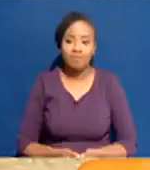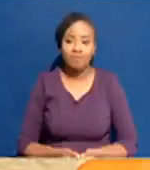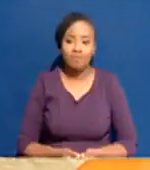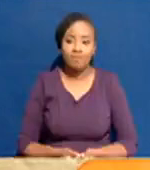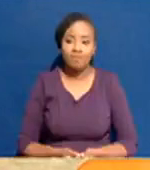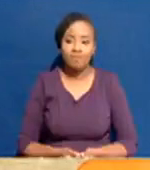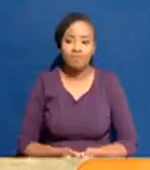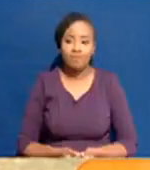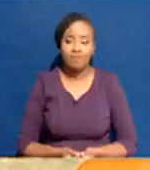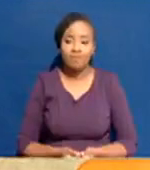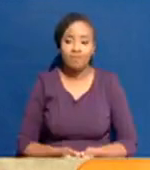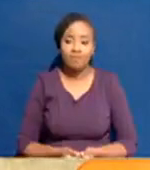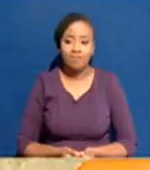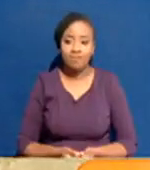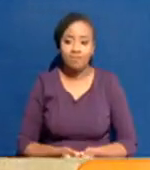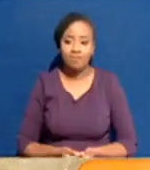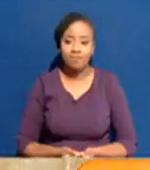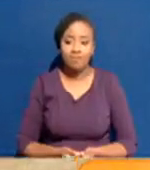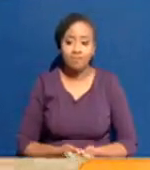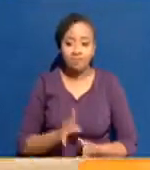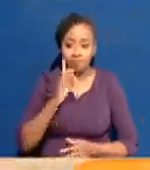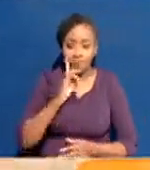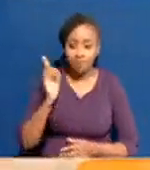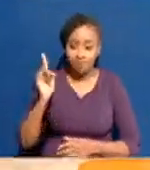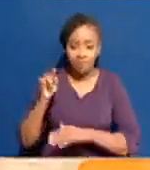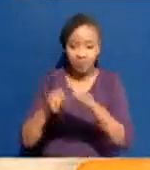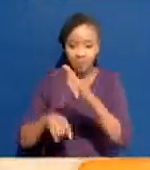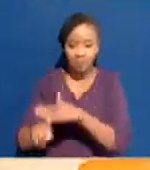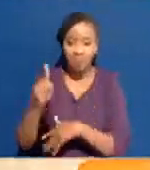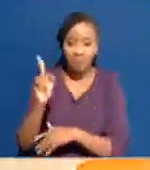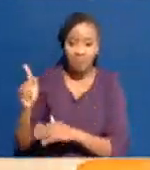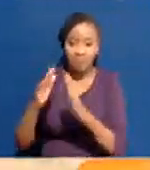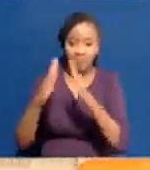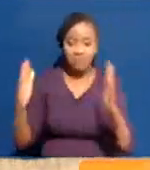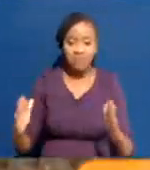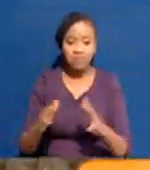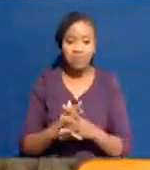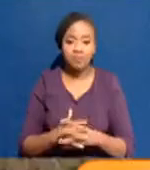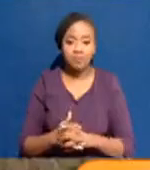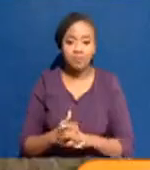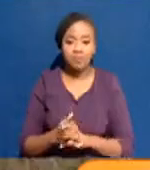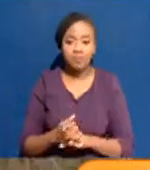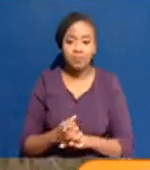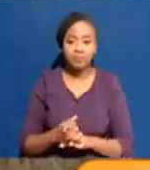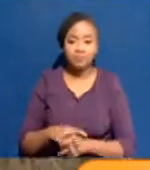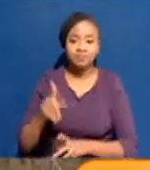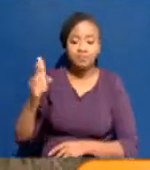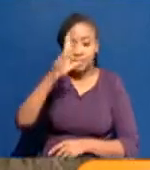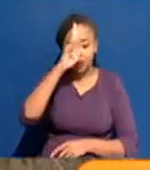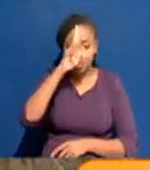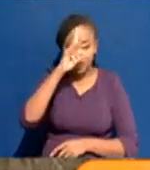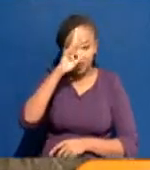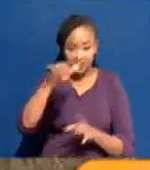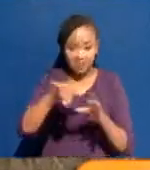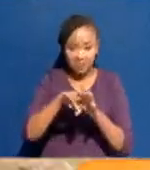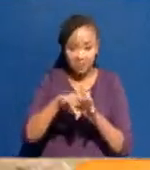Kisha tunatua katika boma la Lemalasia, ambapo katika uvamizi wa punde mpendwa wao aliyekuwa polisi wa akiba